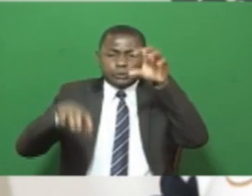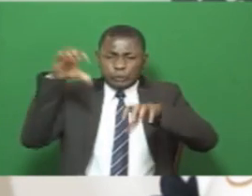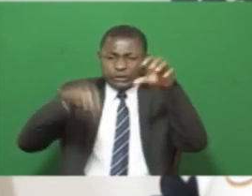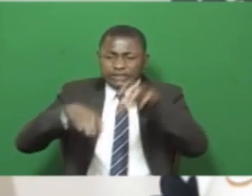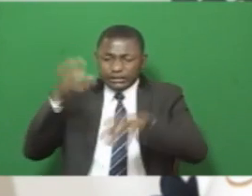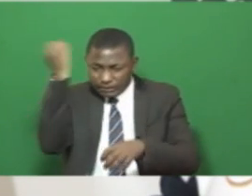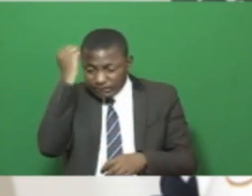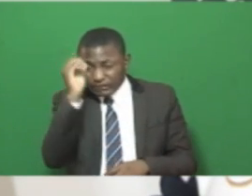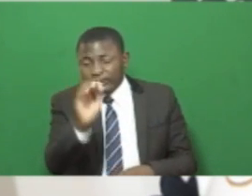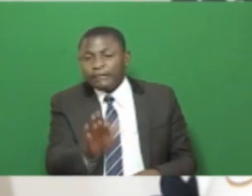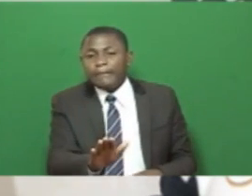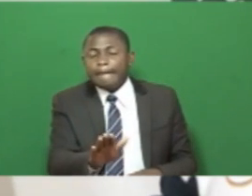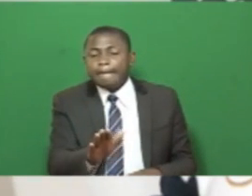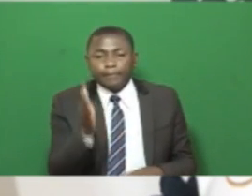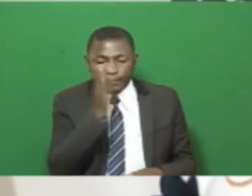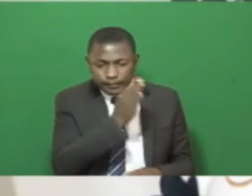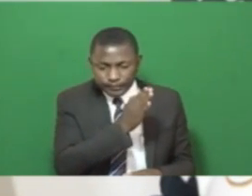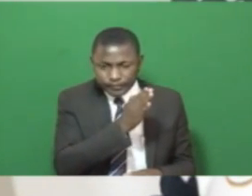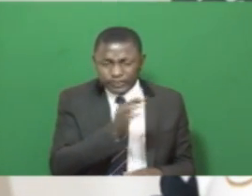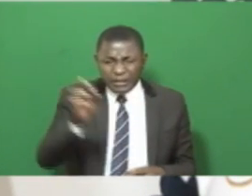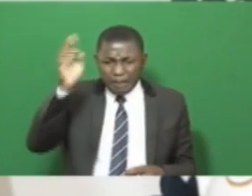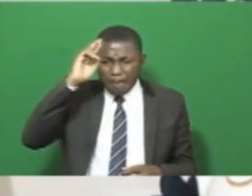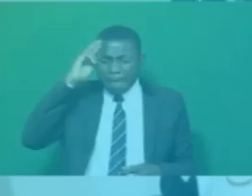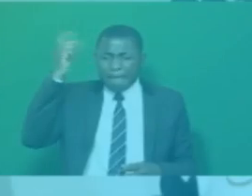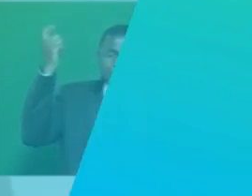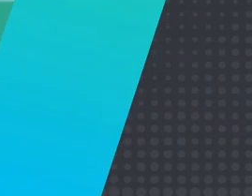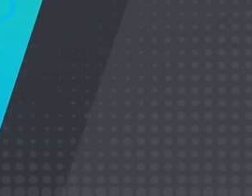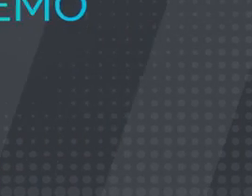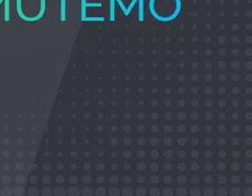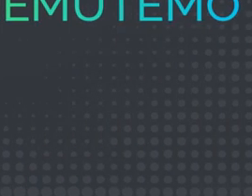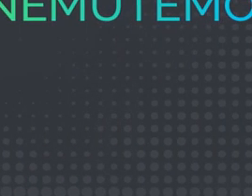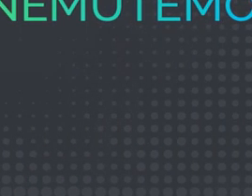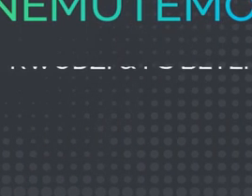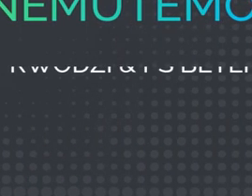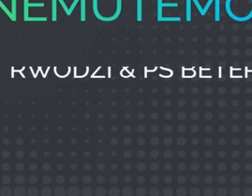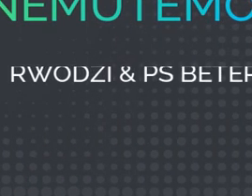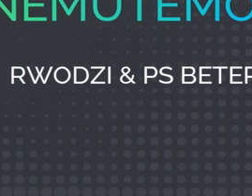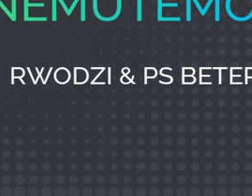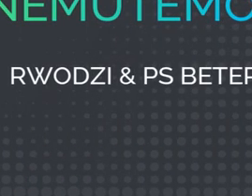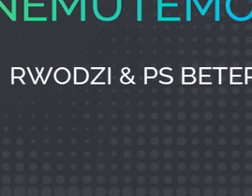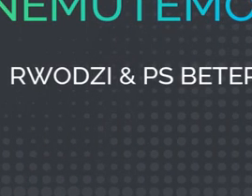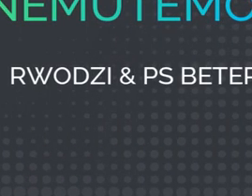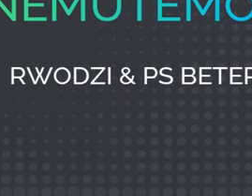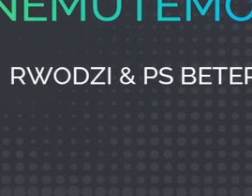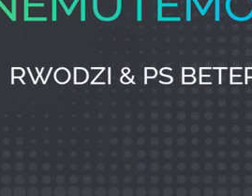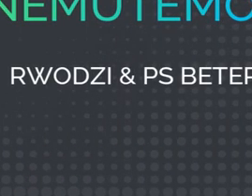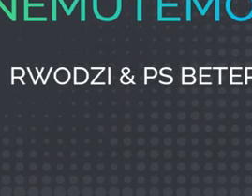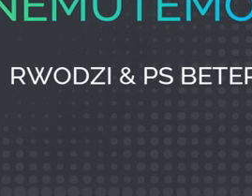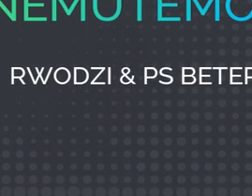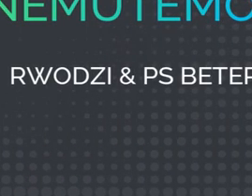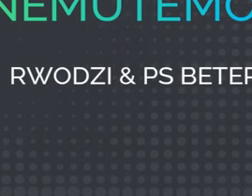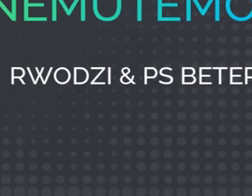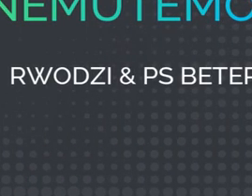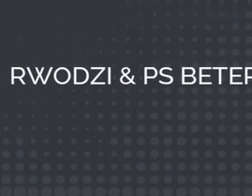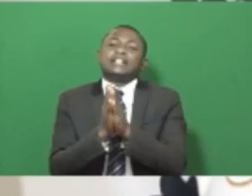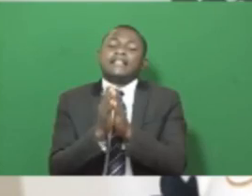Right. Anzi temberi ili kudenga, takango yes. Zidza musu zidzo shaka mfuru. Yes. Kutikudenga kune sanctuary. Ndoi ya ya